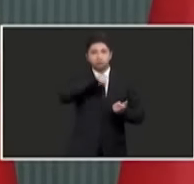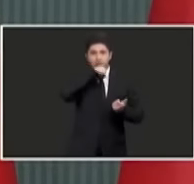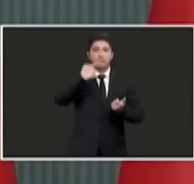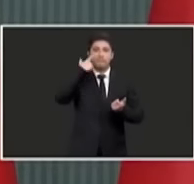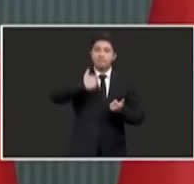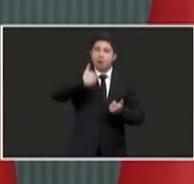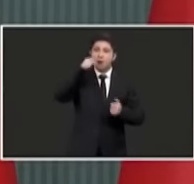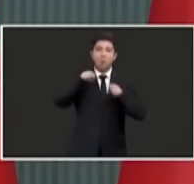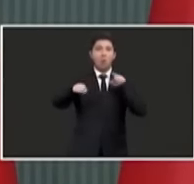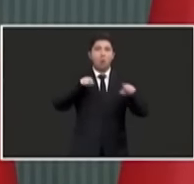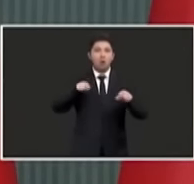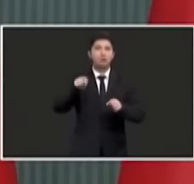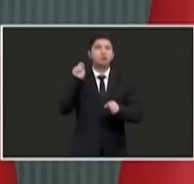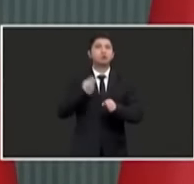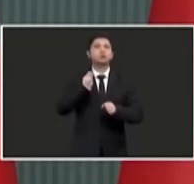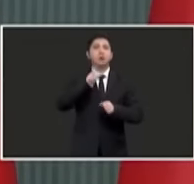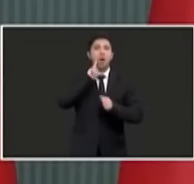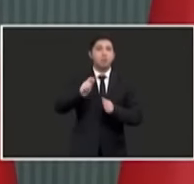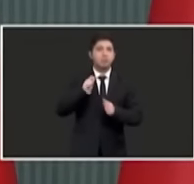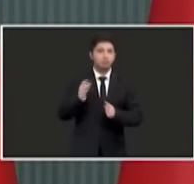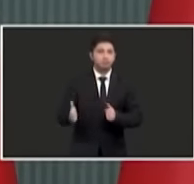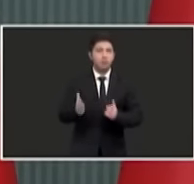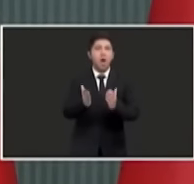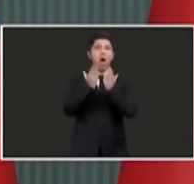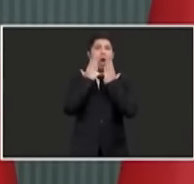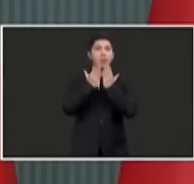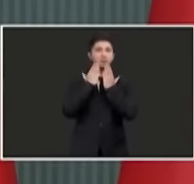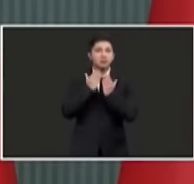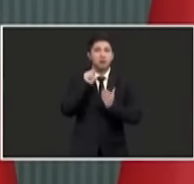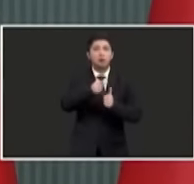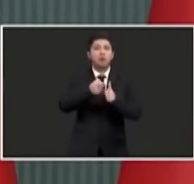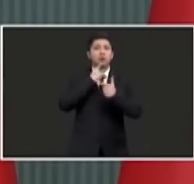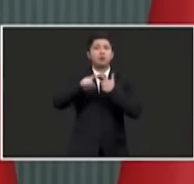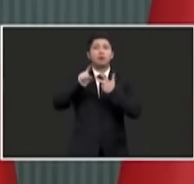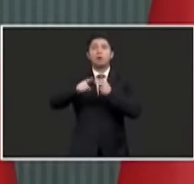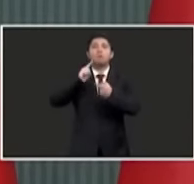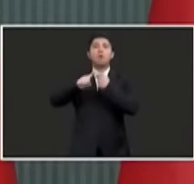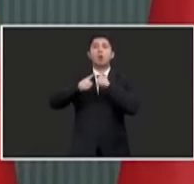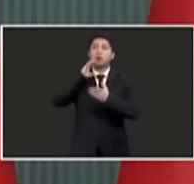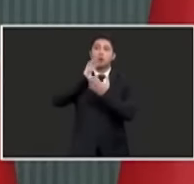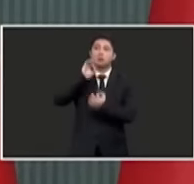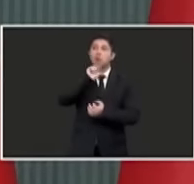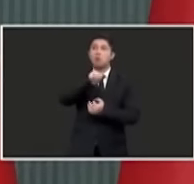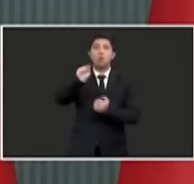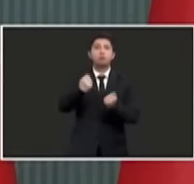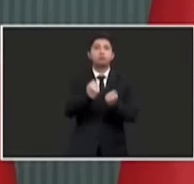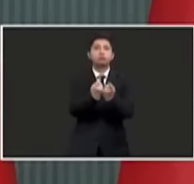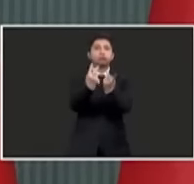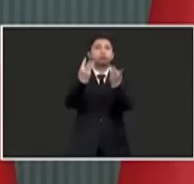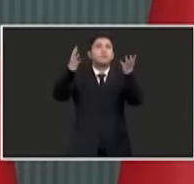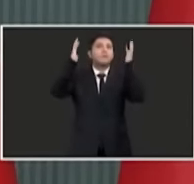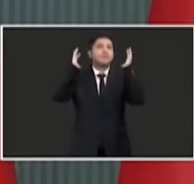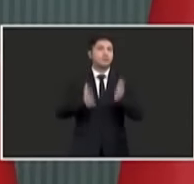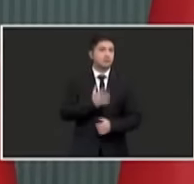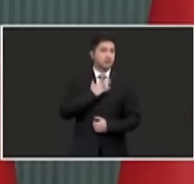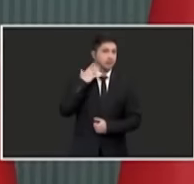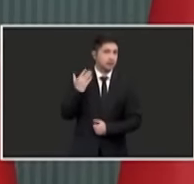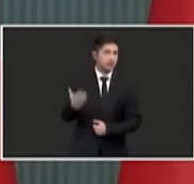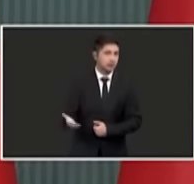εσάς έκπληξη, το γεγονός ότι ουσιαστικά πήρε την αρμοδιότητα, την εξουσία για το κάζους Μπέλι, κήρυξης πολέμου από το Υπουργικό